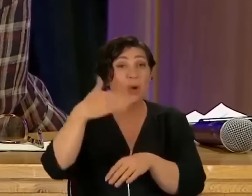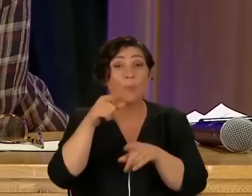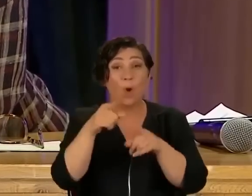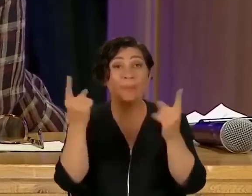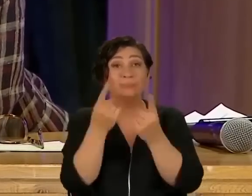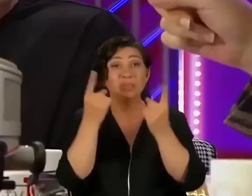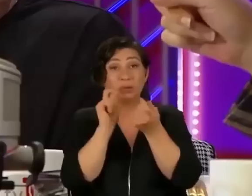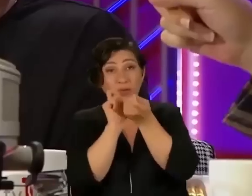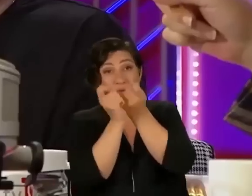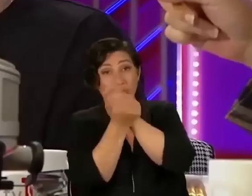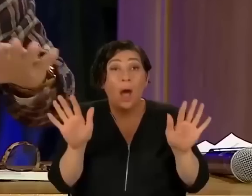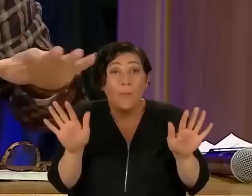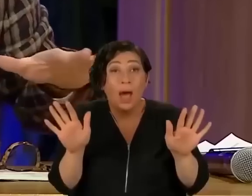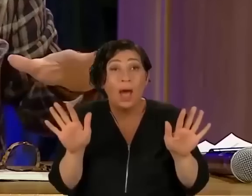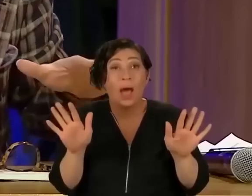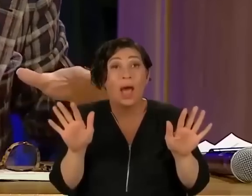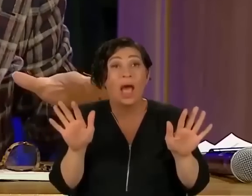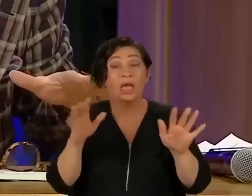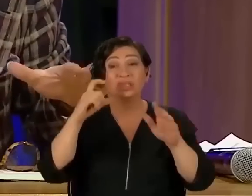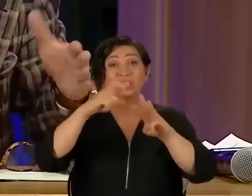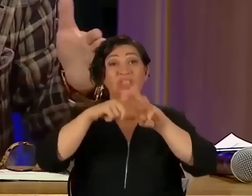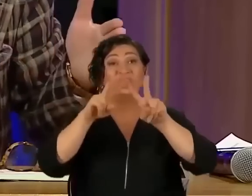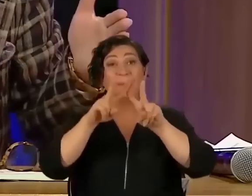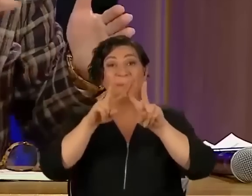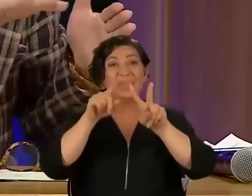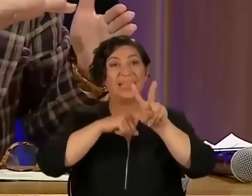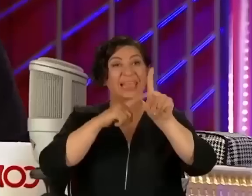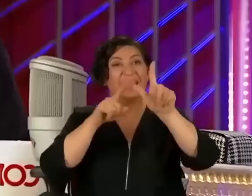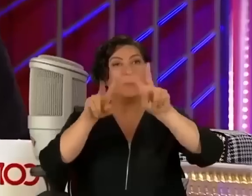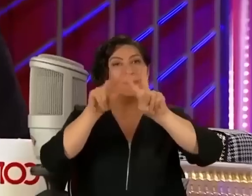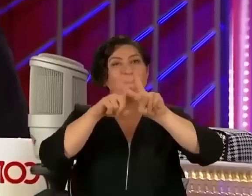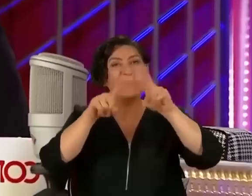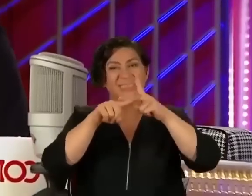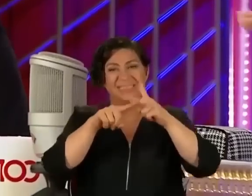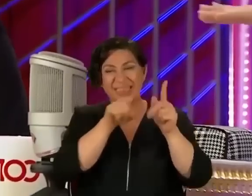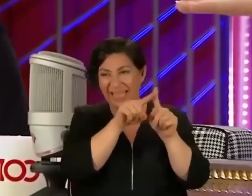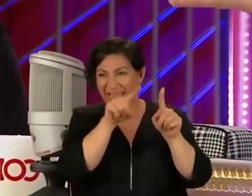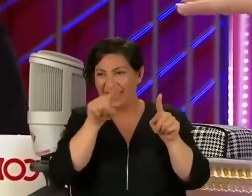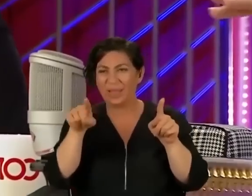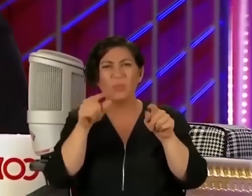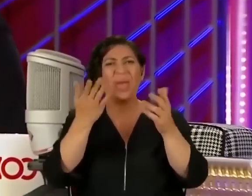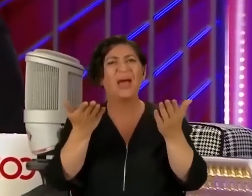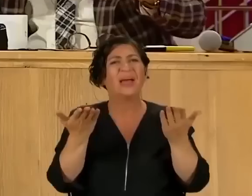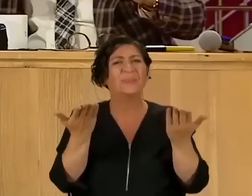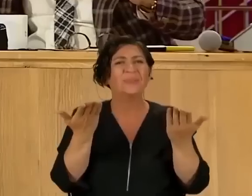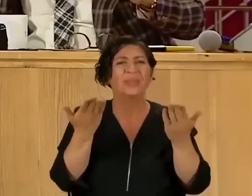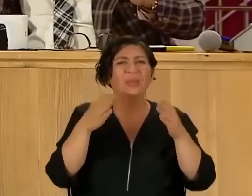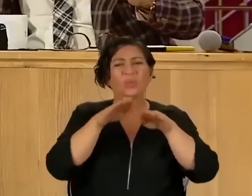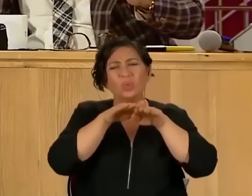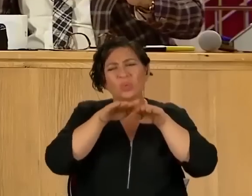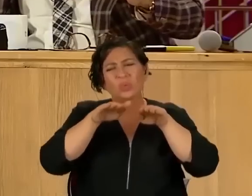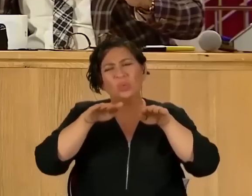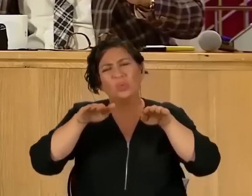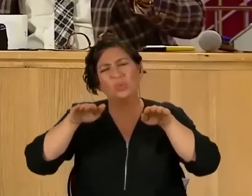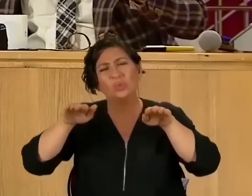sonra böyle bir şeye dönüşmek. Tabii. Cem Yılmaz'a kadar biraz bu iş şeyde kaldı. Böyle düz